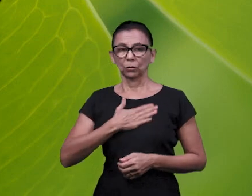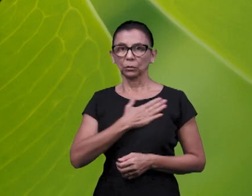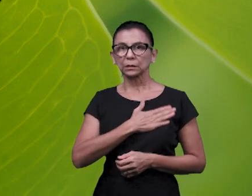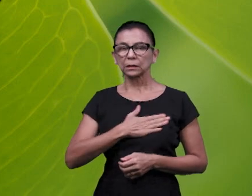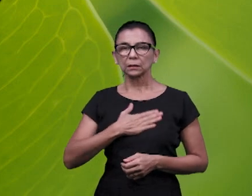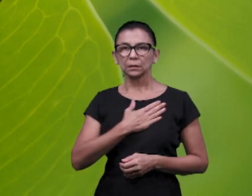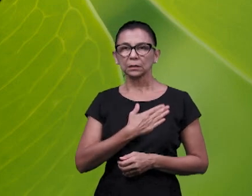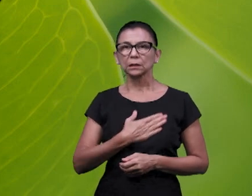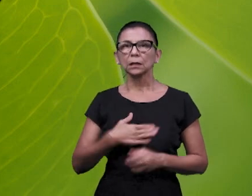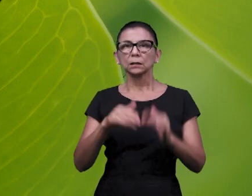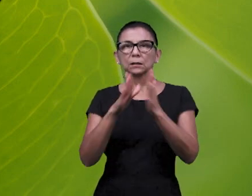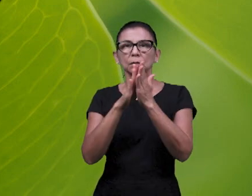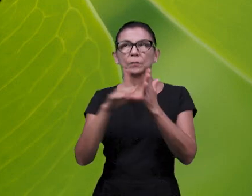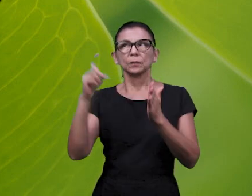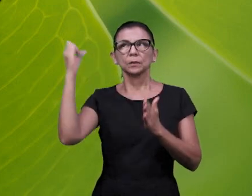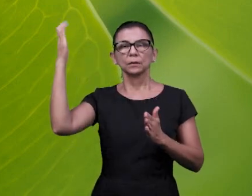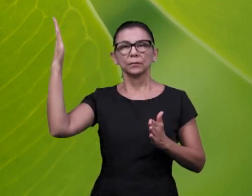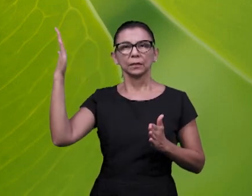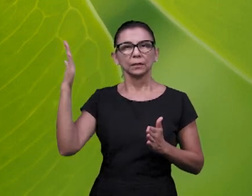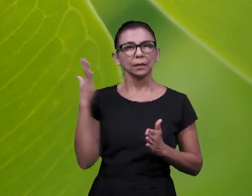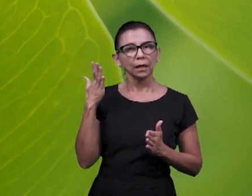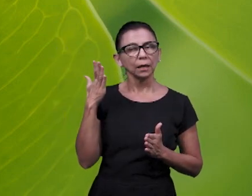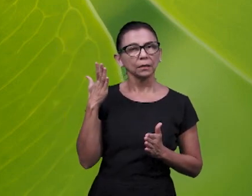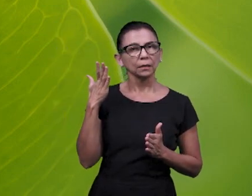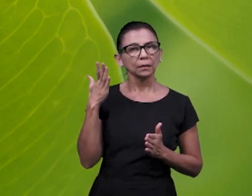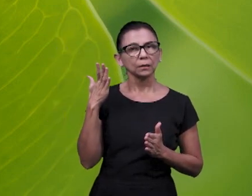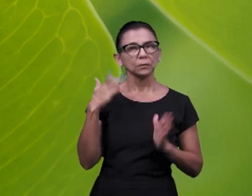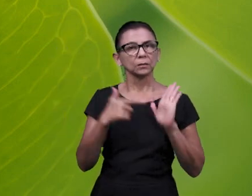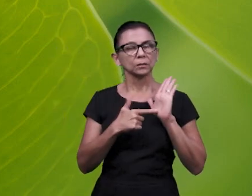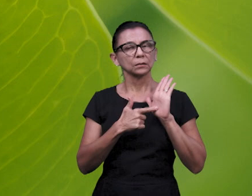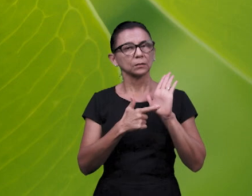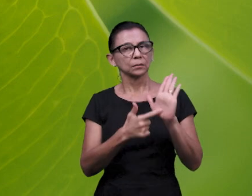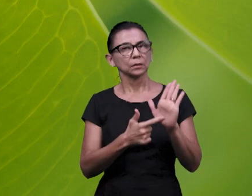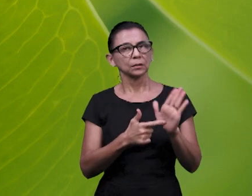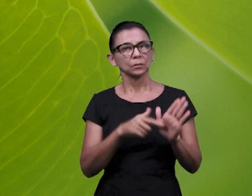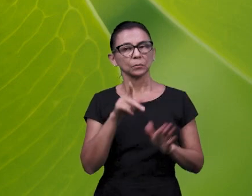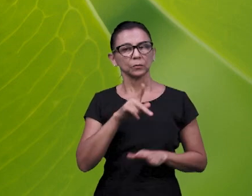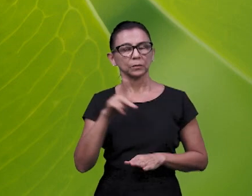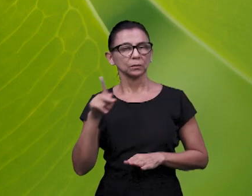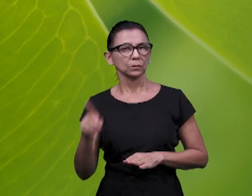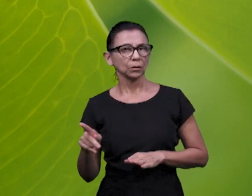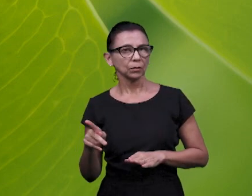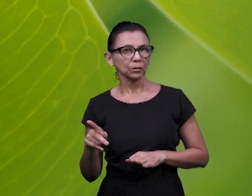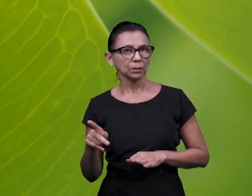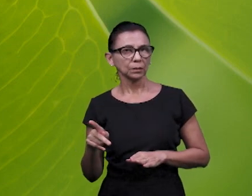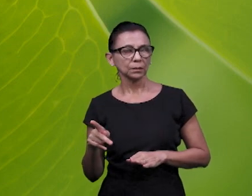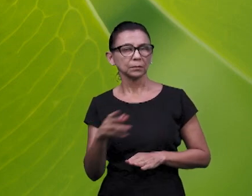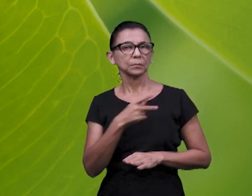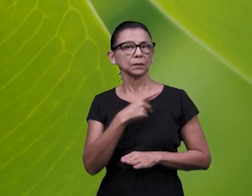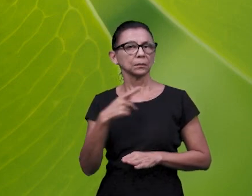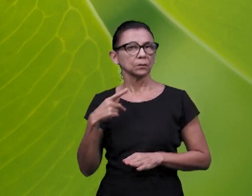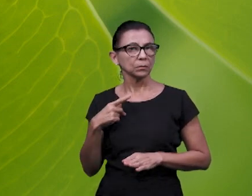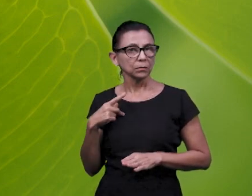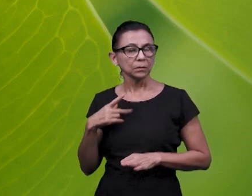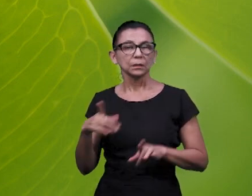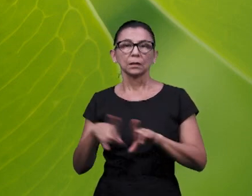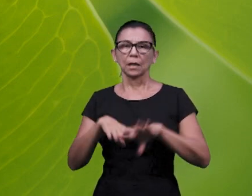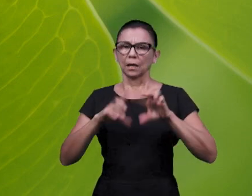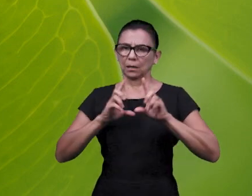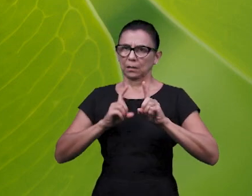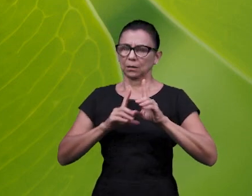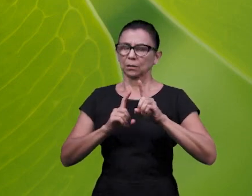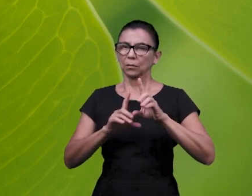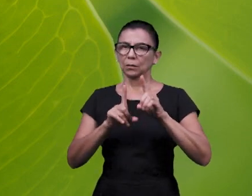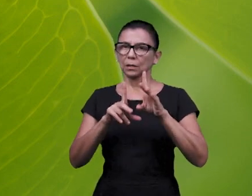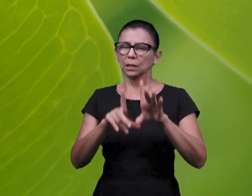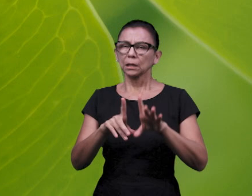l'enseignement de la parole, les révélations que le Seigneur donne aux pasteurs, aux professeurs aussi, la consolidation de la doctrine qui nous édifie